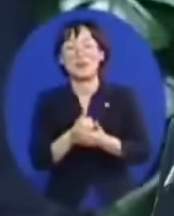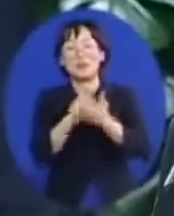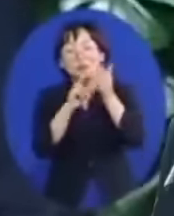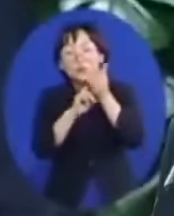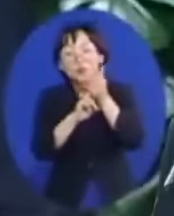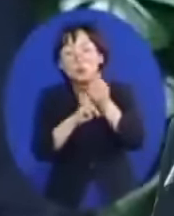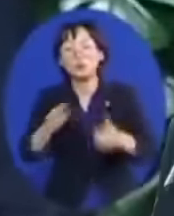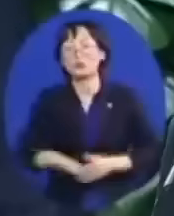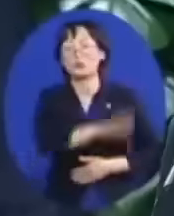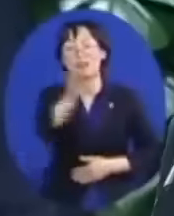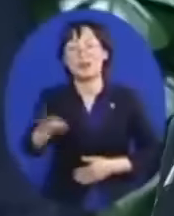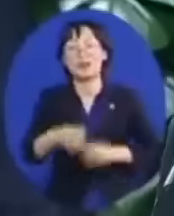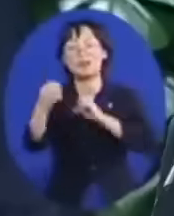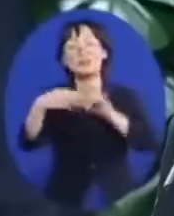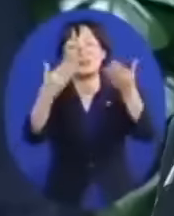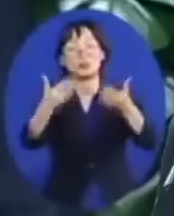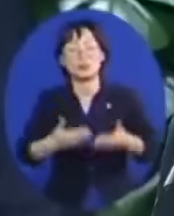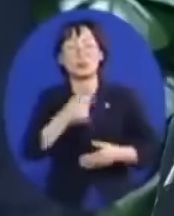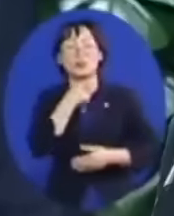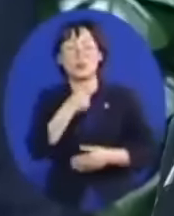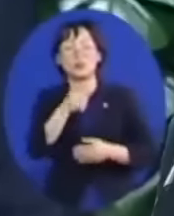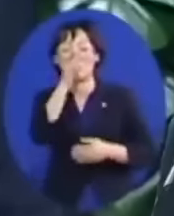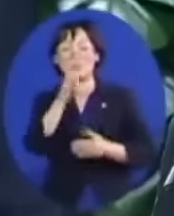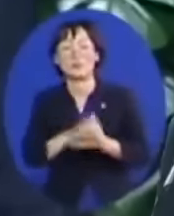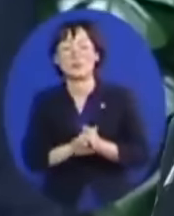숨어서 우리에게 응답해 주기를 원하시는 것입니다.